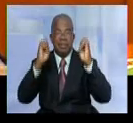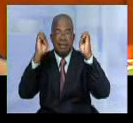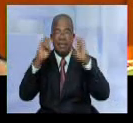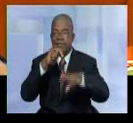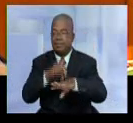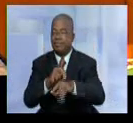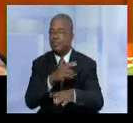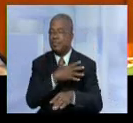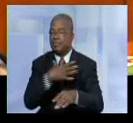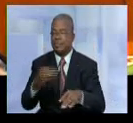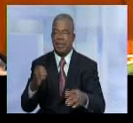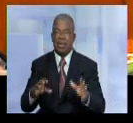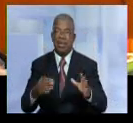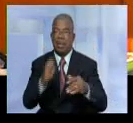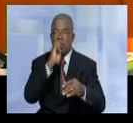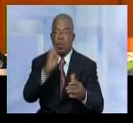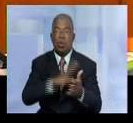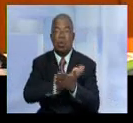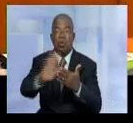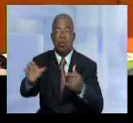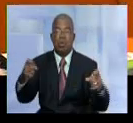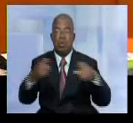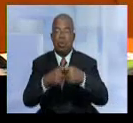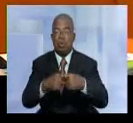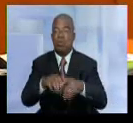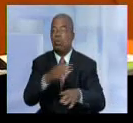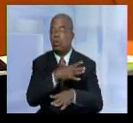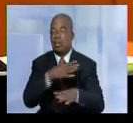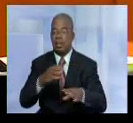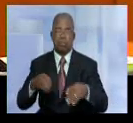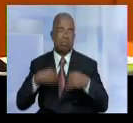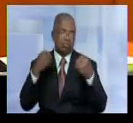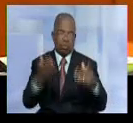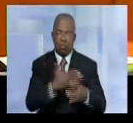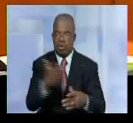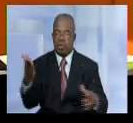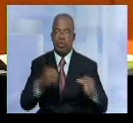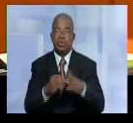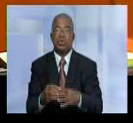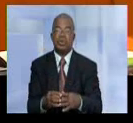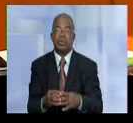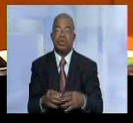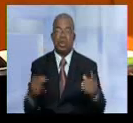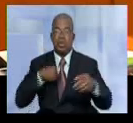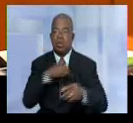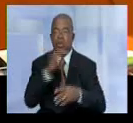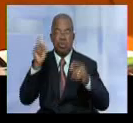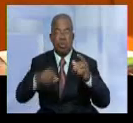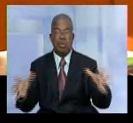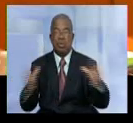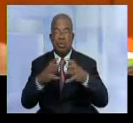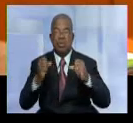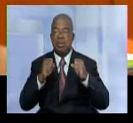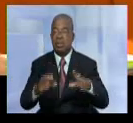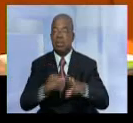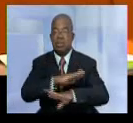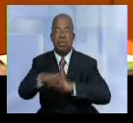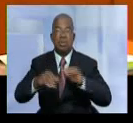l'éducation, l'accès à l'eau potable, l'électricité, et ainsi de suite. Nous devrons renforcer ces